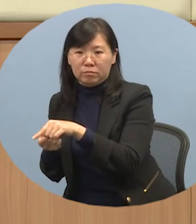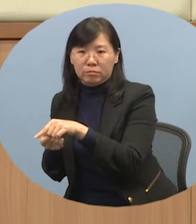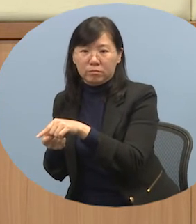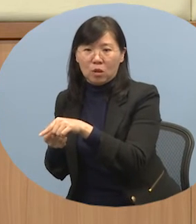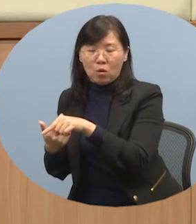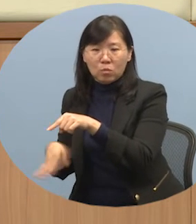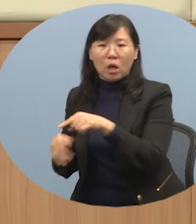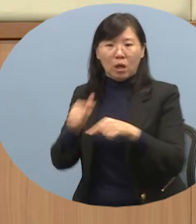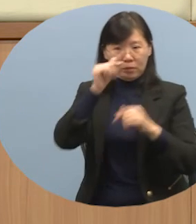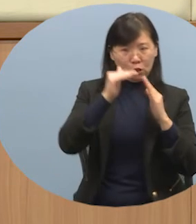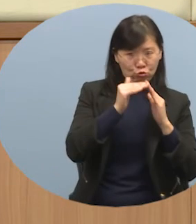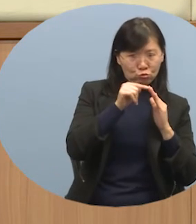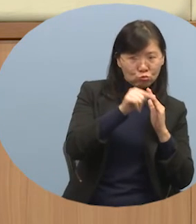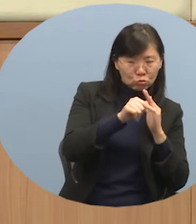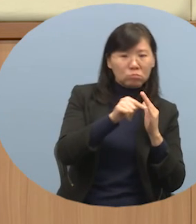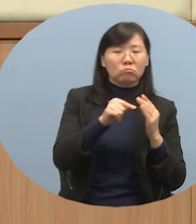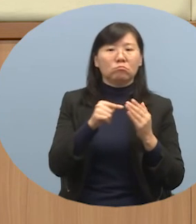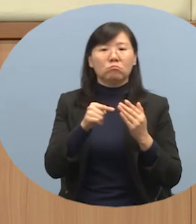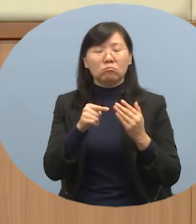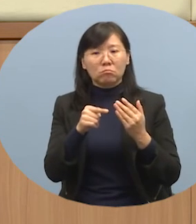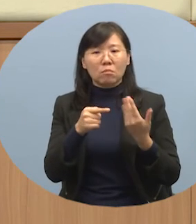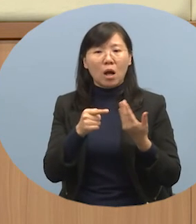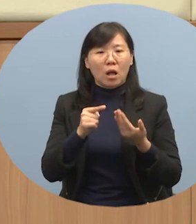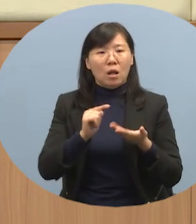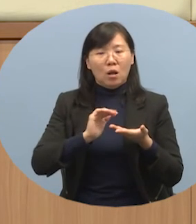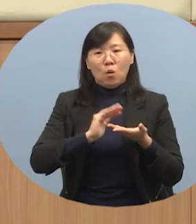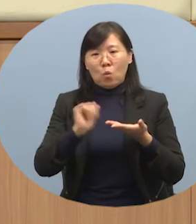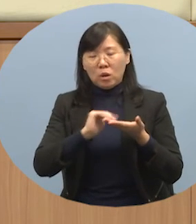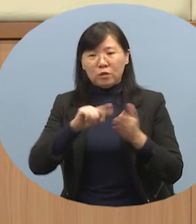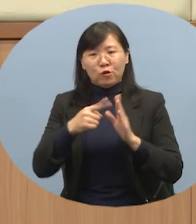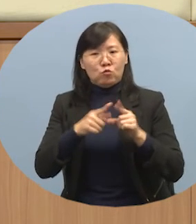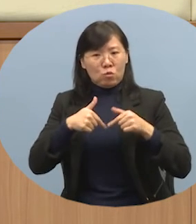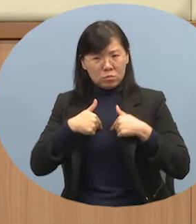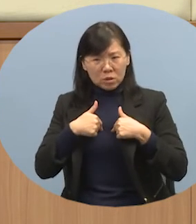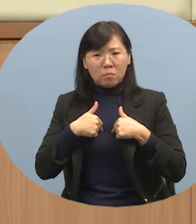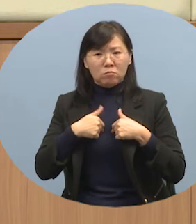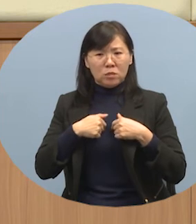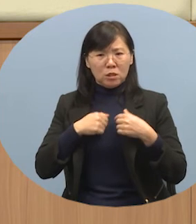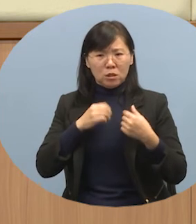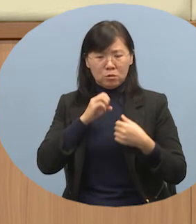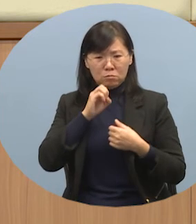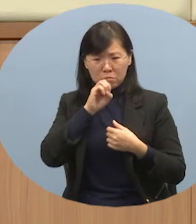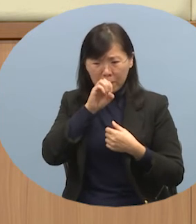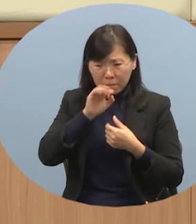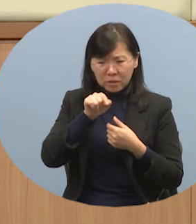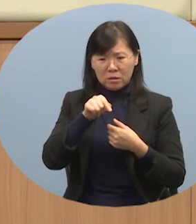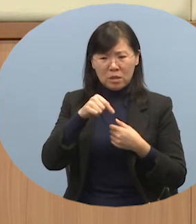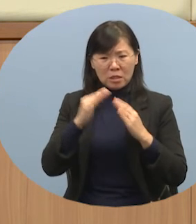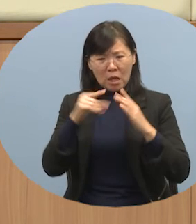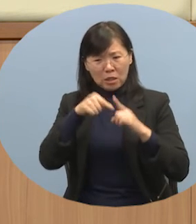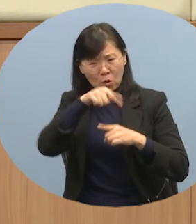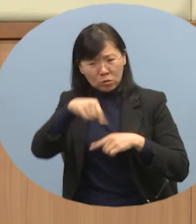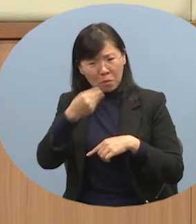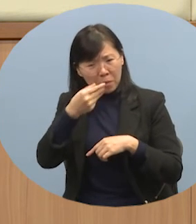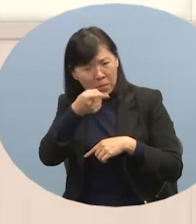護中心咧調查緊病人點解會感染到病毒，包括會調查同因恤探訪有冇關係。